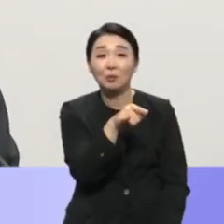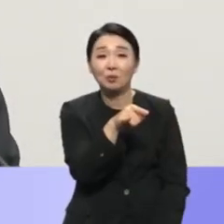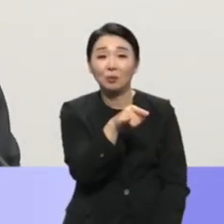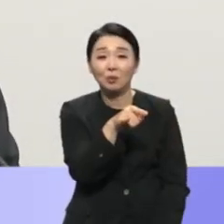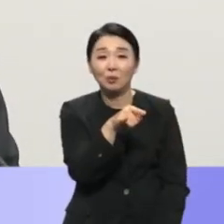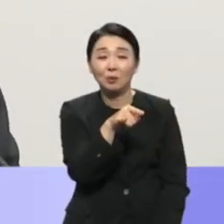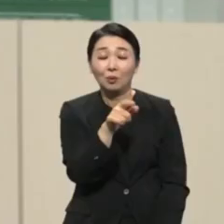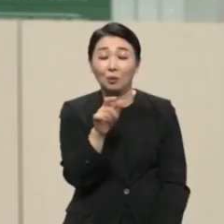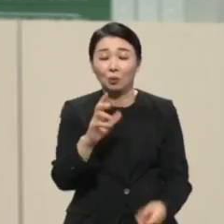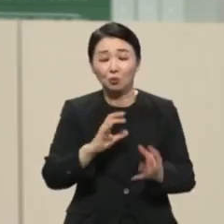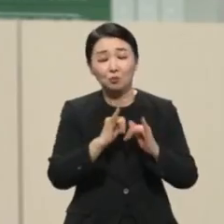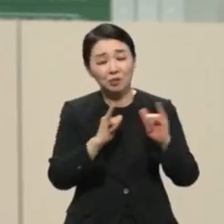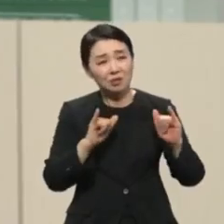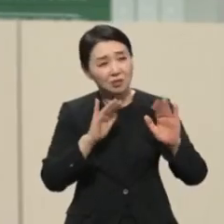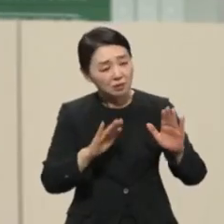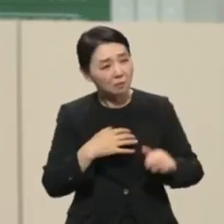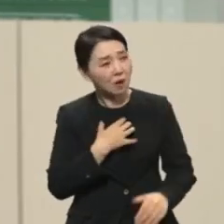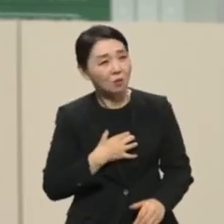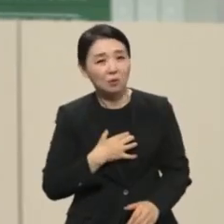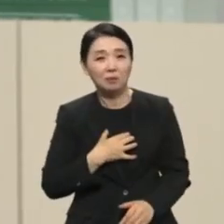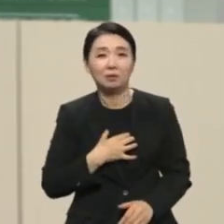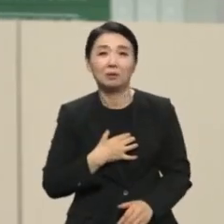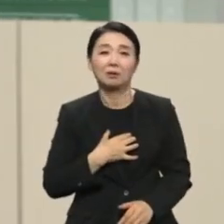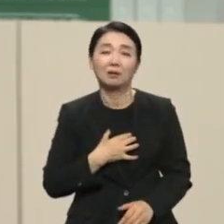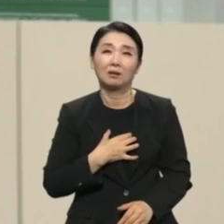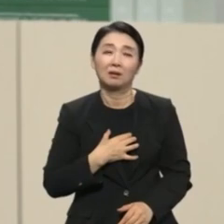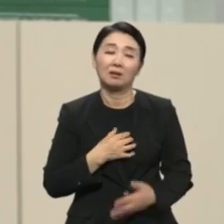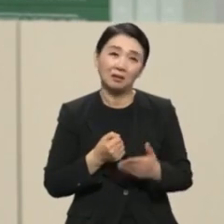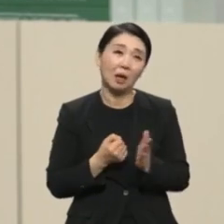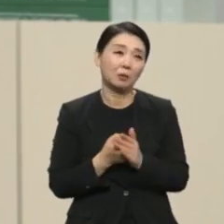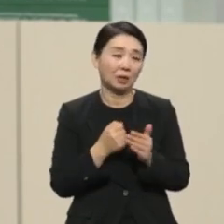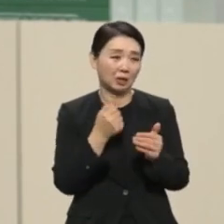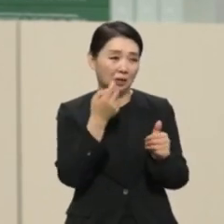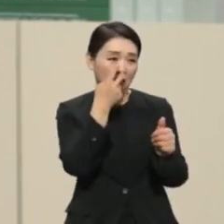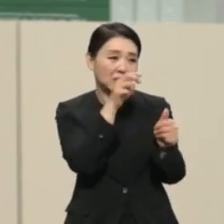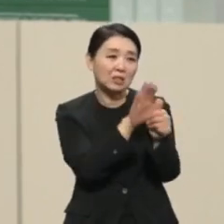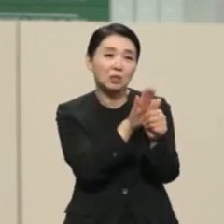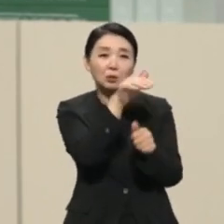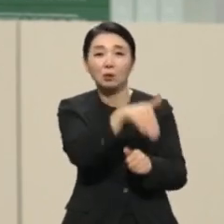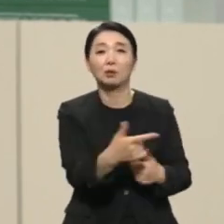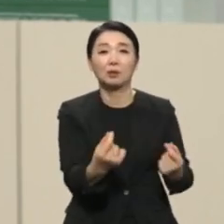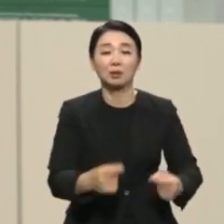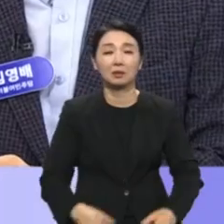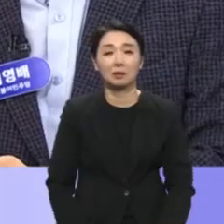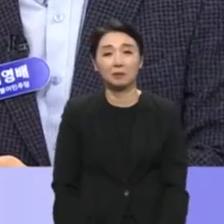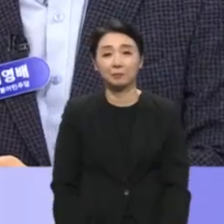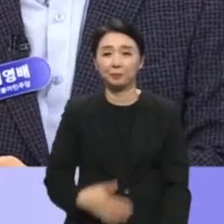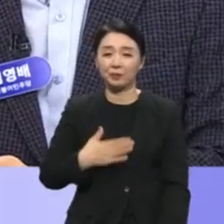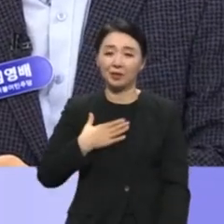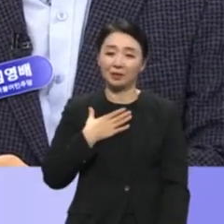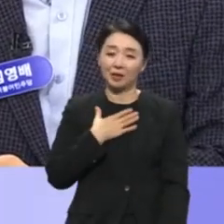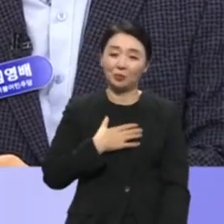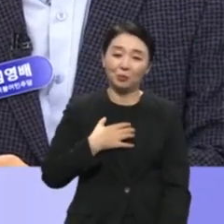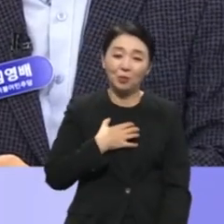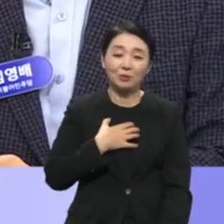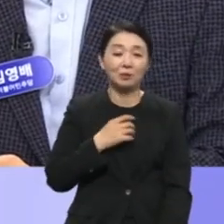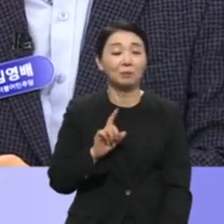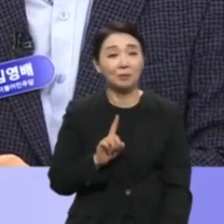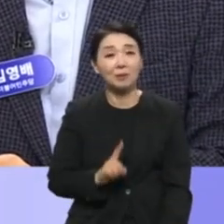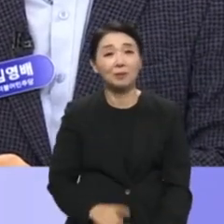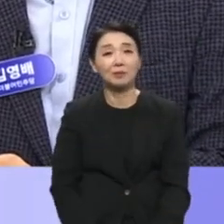이제는 직접적으로 걱정하는 국면으로 가고 있는 건 아닌가라고 생각이 들어요 사실은 저도 좀 걱정스러운 점은 그런 거예요